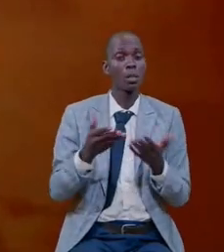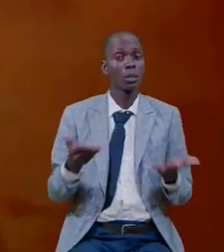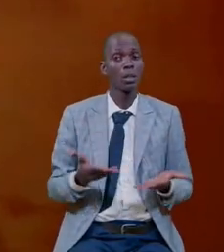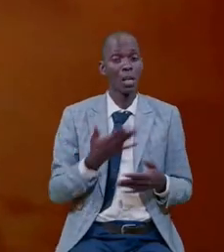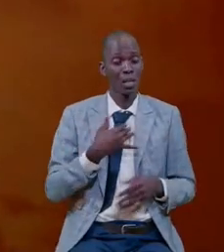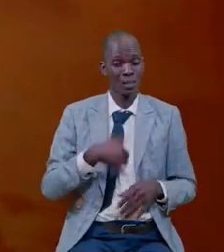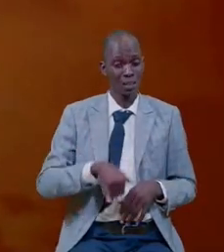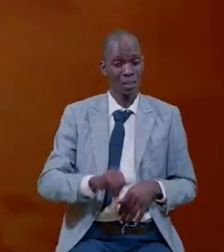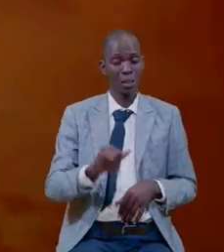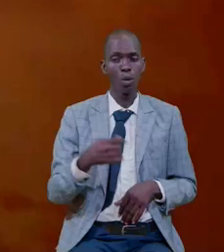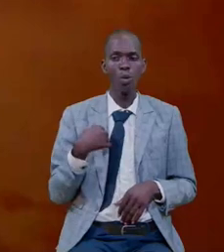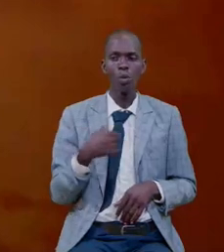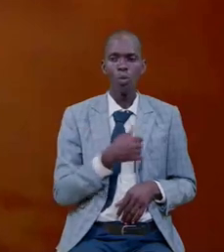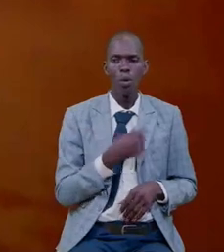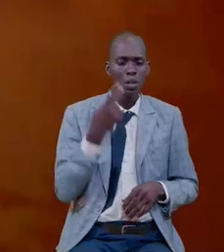Cependant, nous voyons des gens